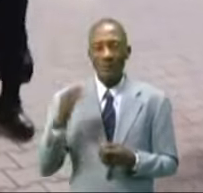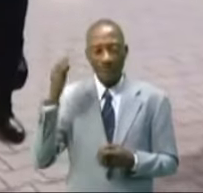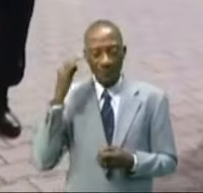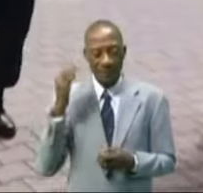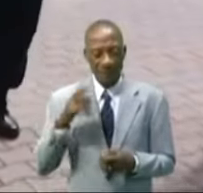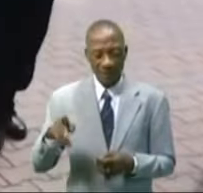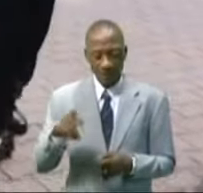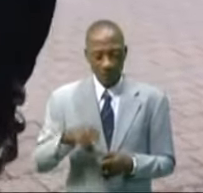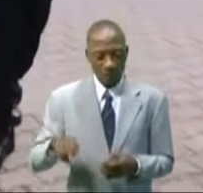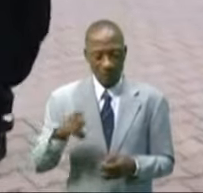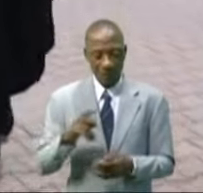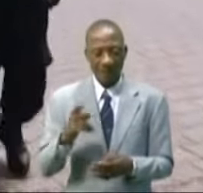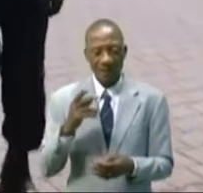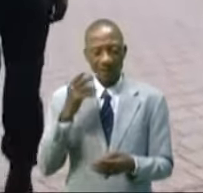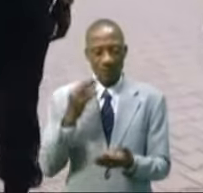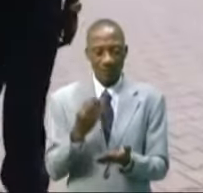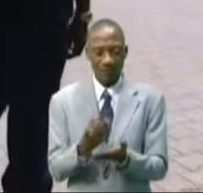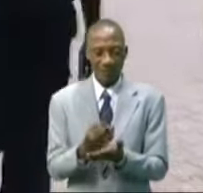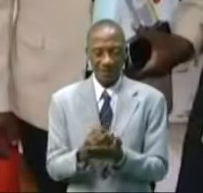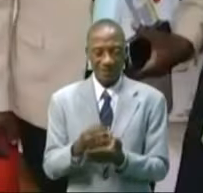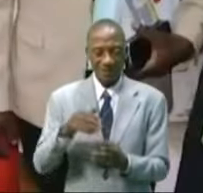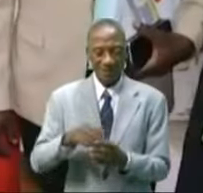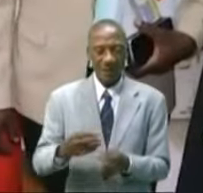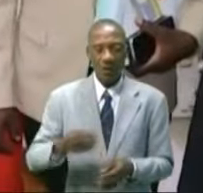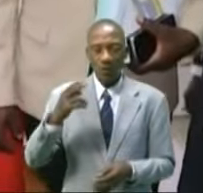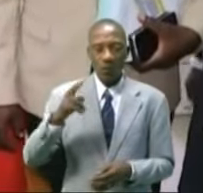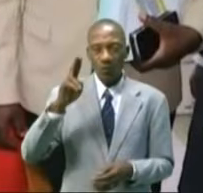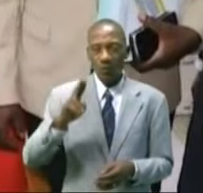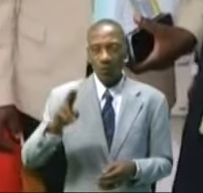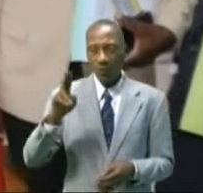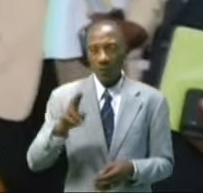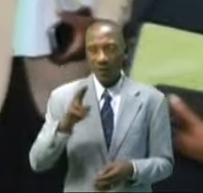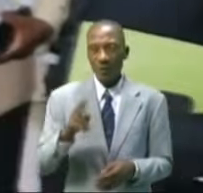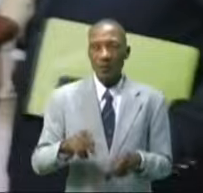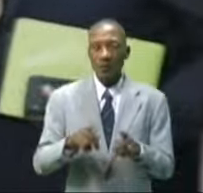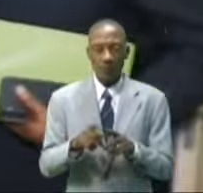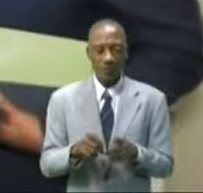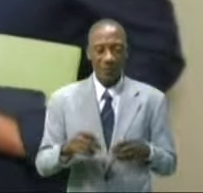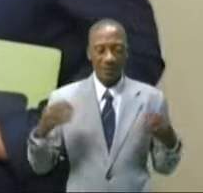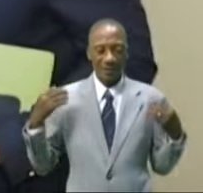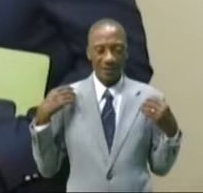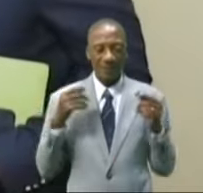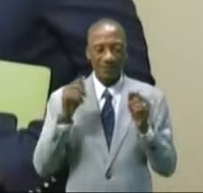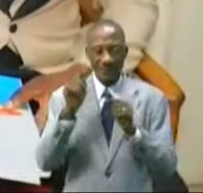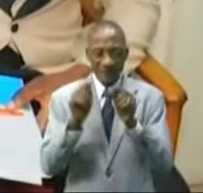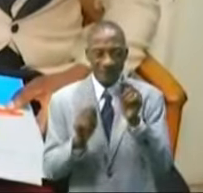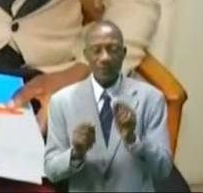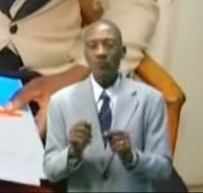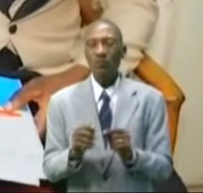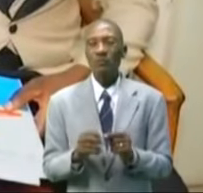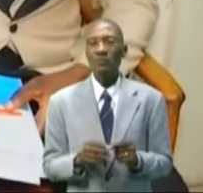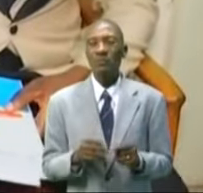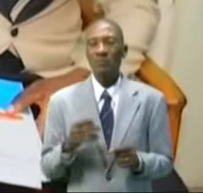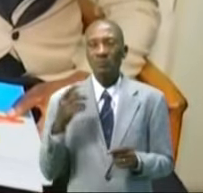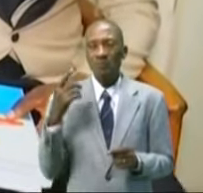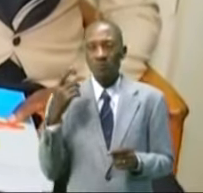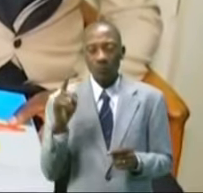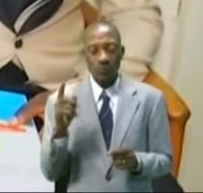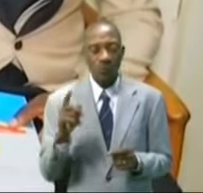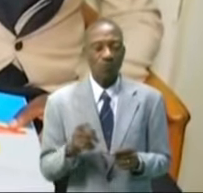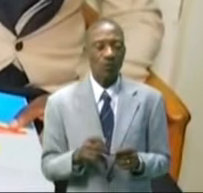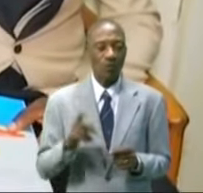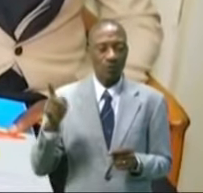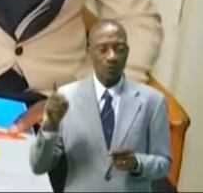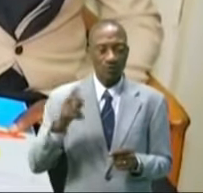Finances, François-Xavier Koubélé, accompagné du chef de division de la reddition des comptes de la province du Haut-Ouélé,